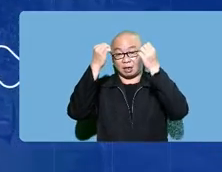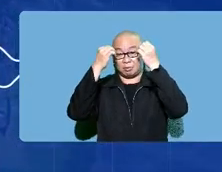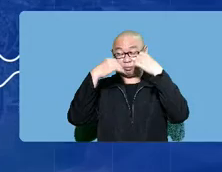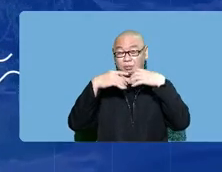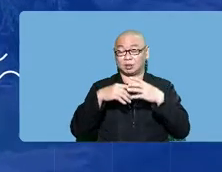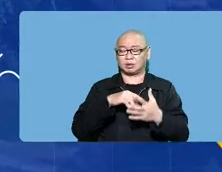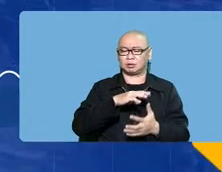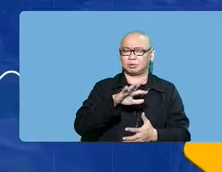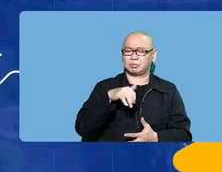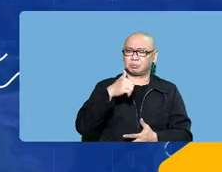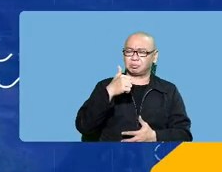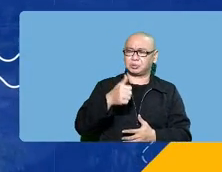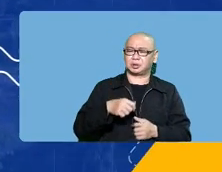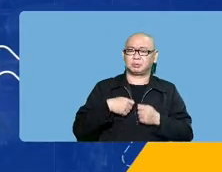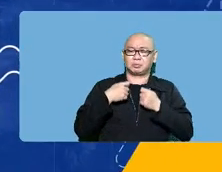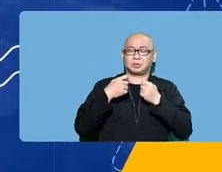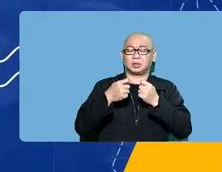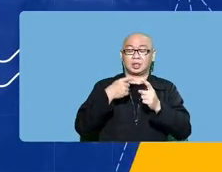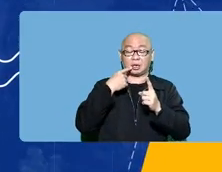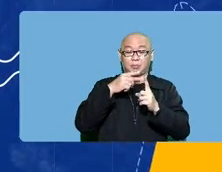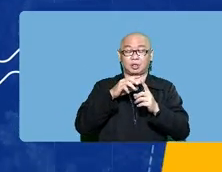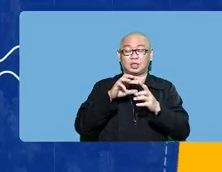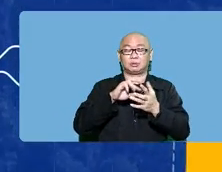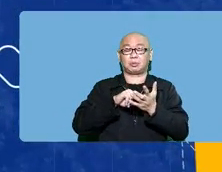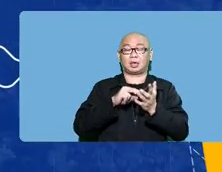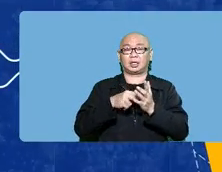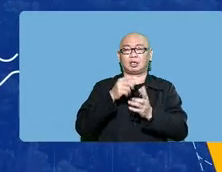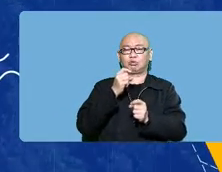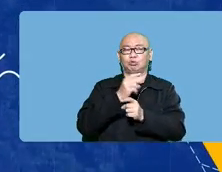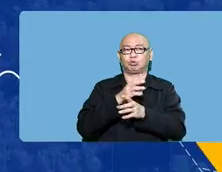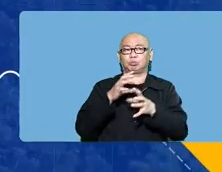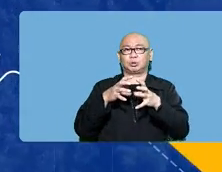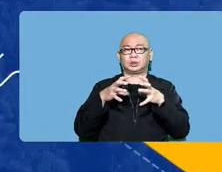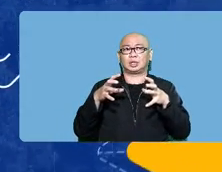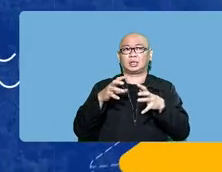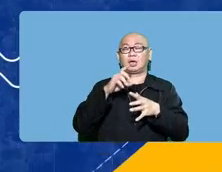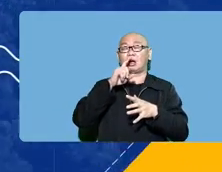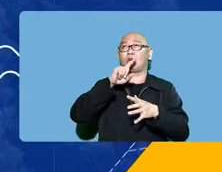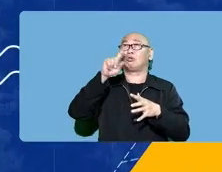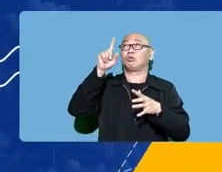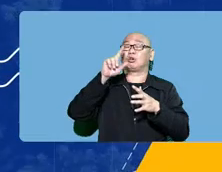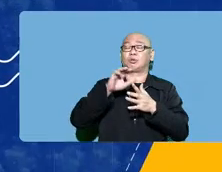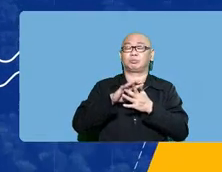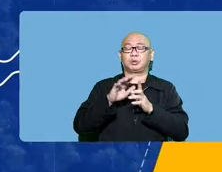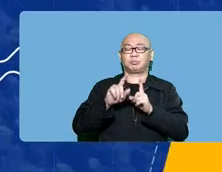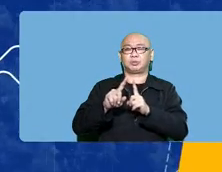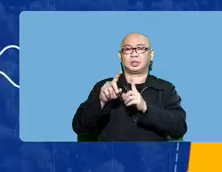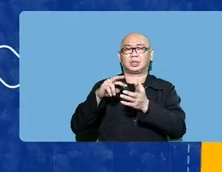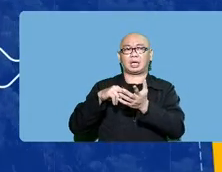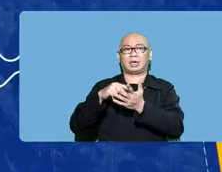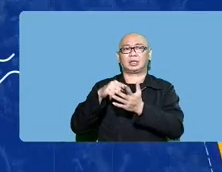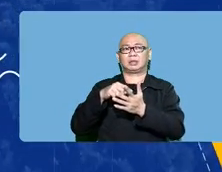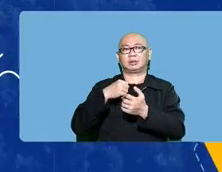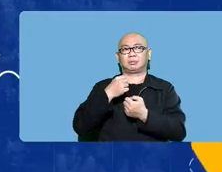karunia-Nya sehingga saya diberikan amanah sebagai guru besar. Semoga Allah senantiasa membimbing langkah saya dalam menjalankan amanah yang mulia